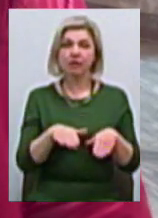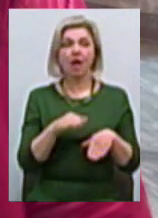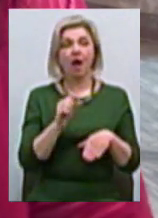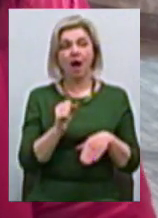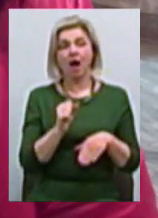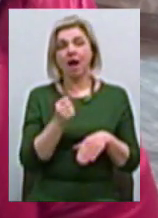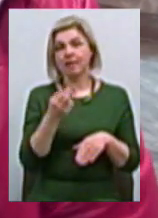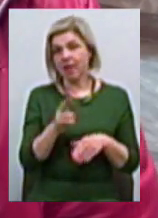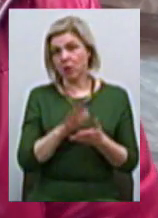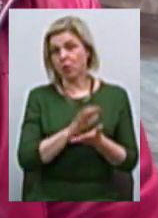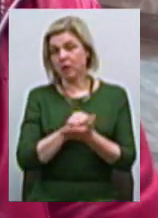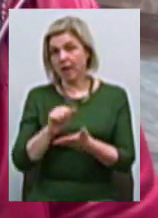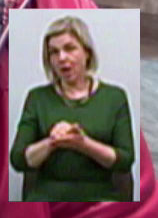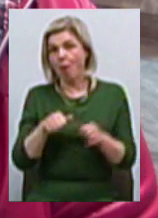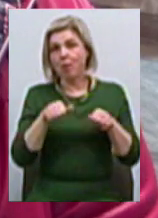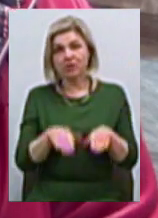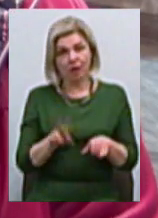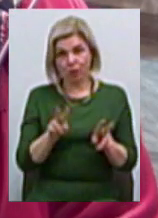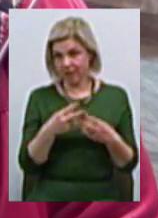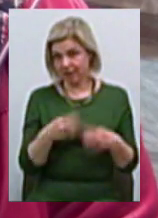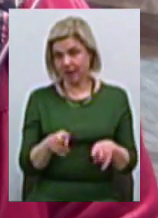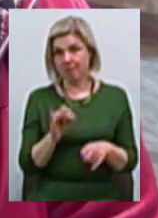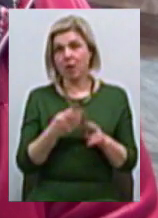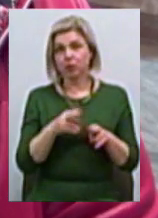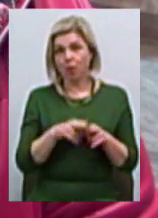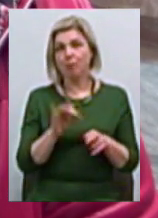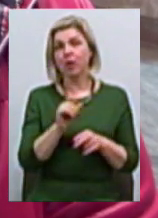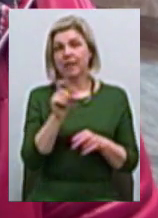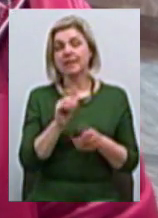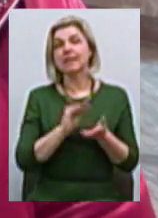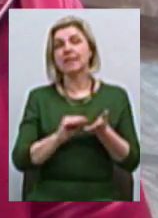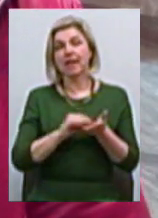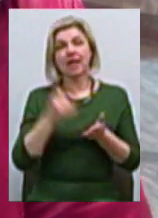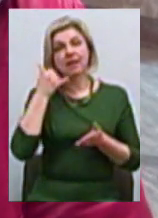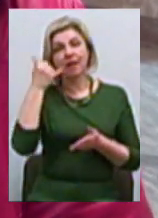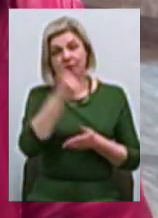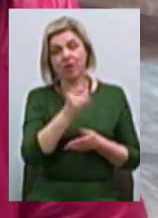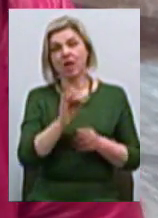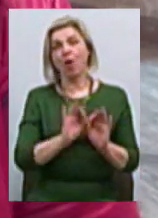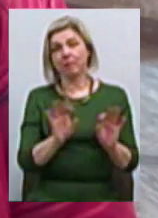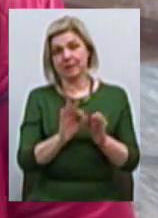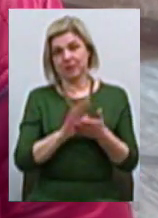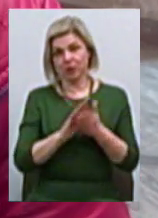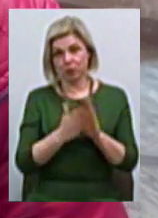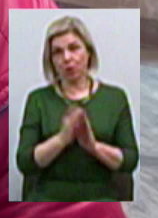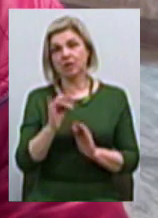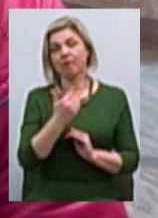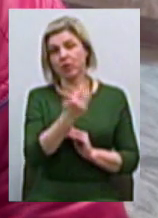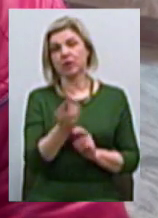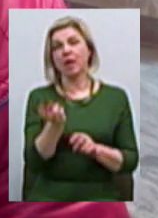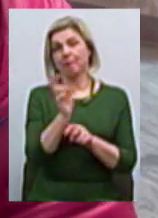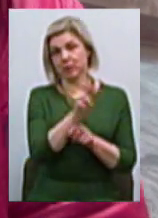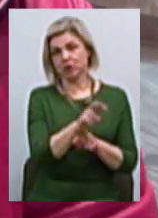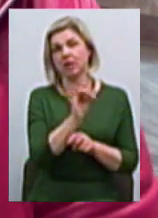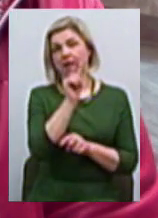журналістів постанови не треба, тому з окружної комісії секретар зателефонувала, пояснила ситуацію, і вони пішли, і там